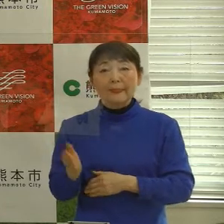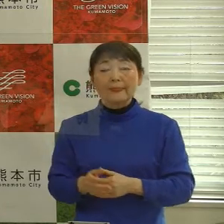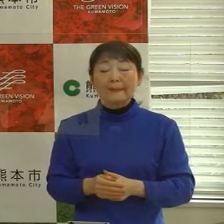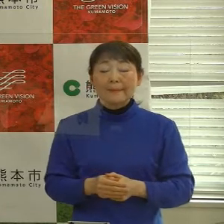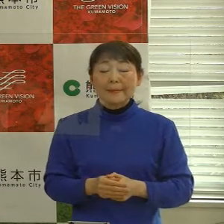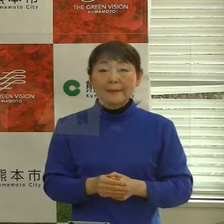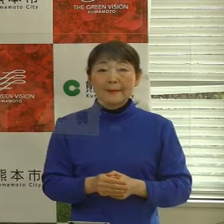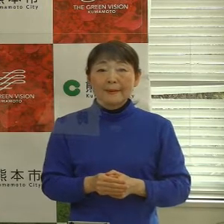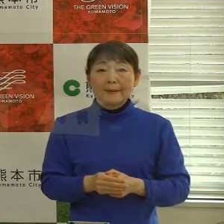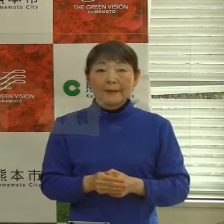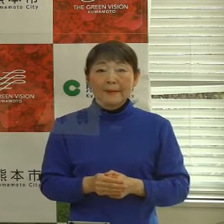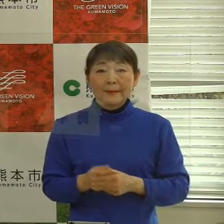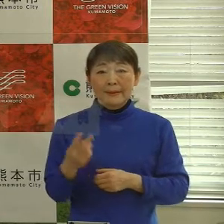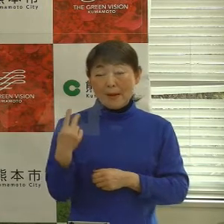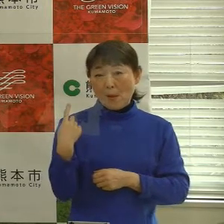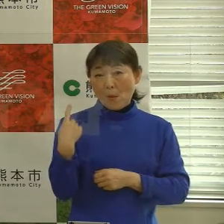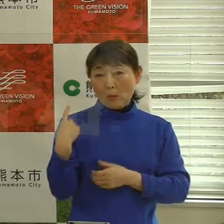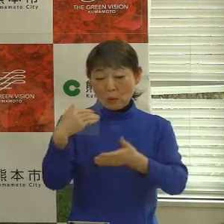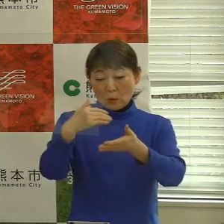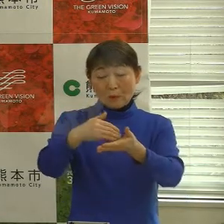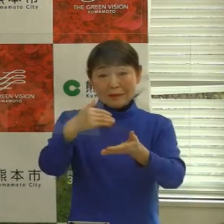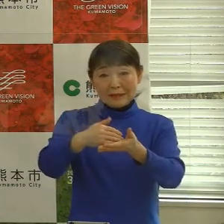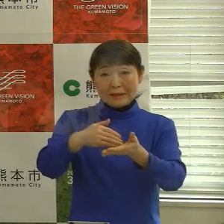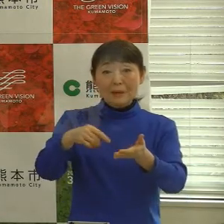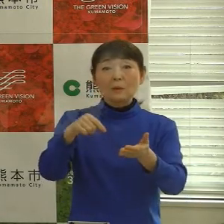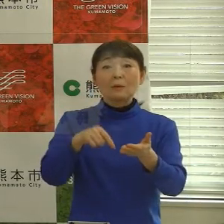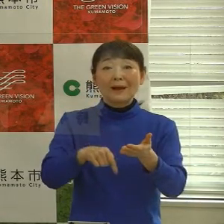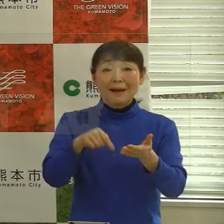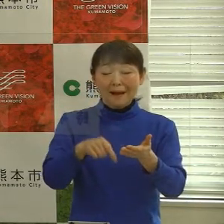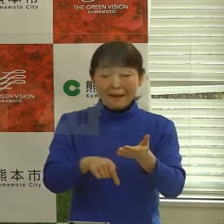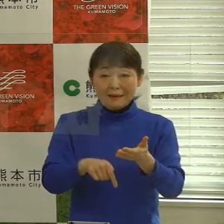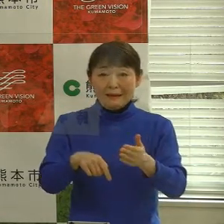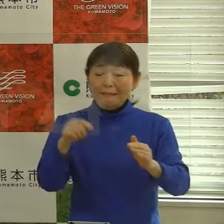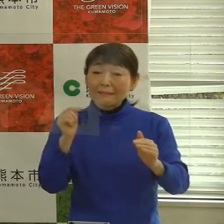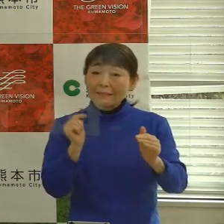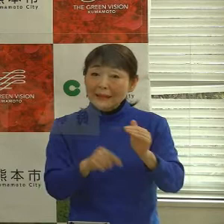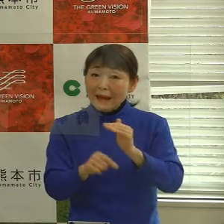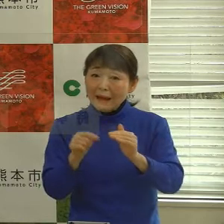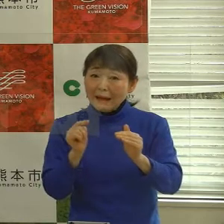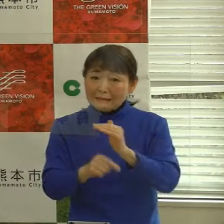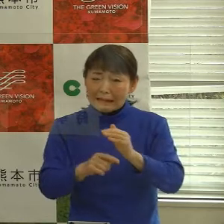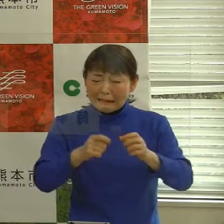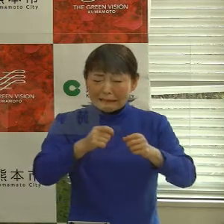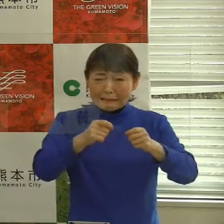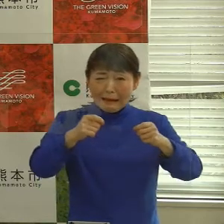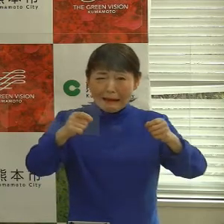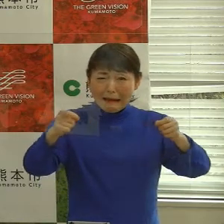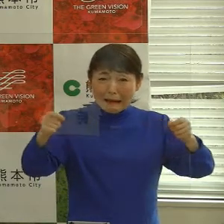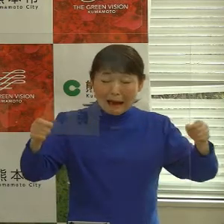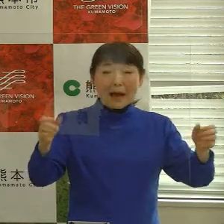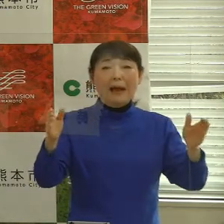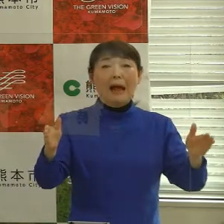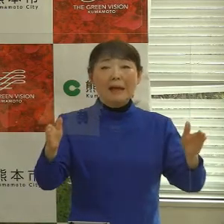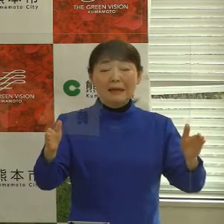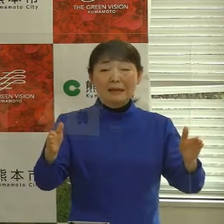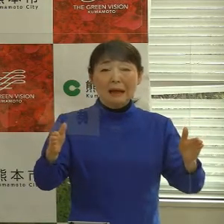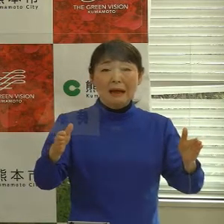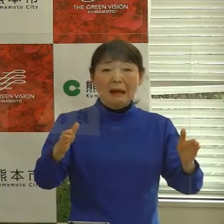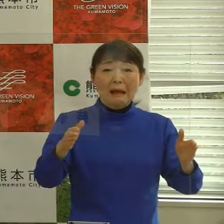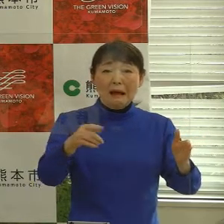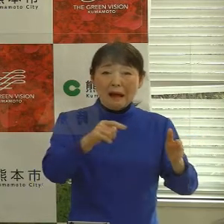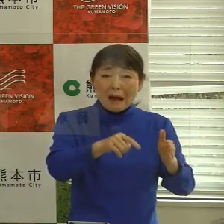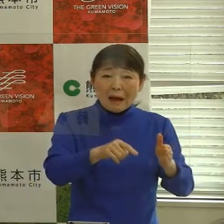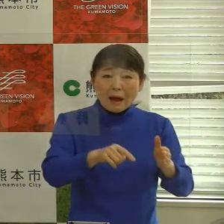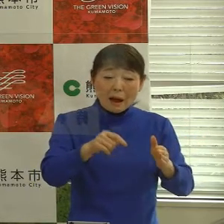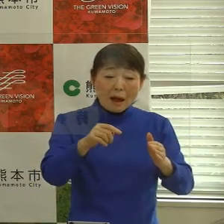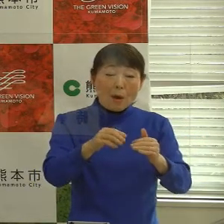まあ、一昨日の説明の中では、なぜ、まあ、長年にわたって、しかも一方で屋内